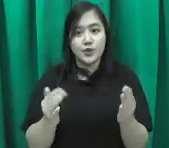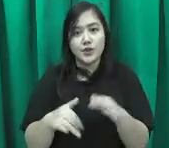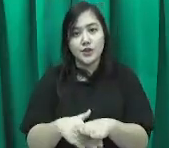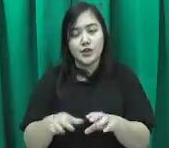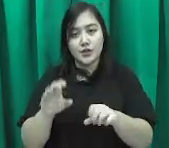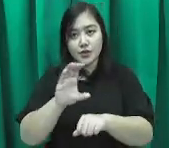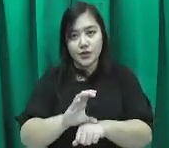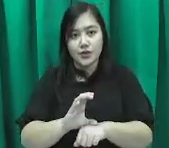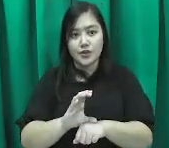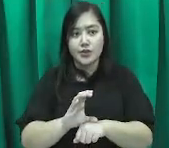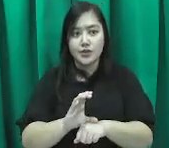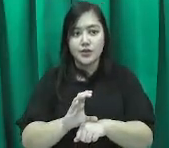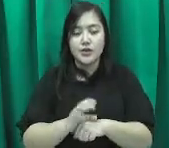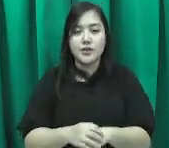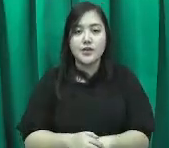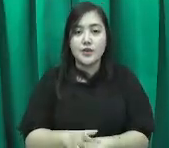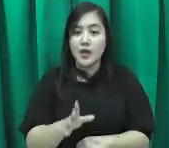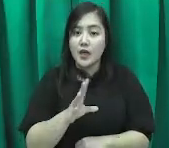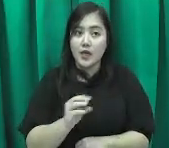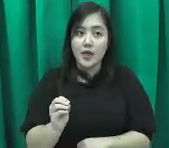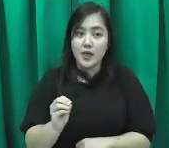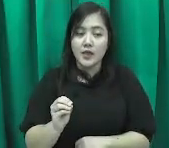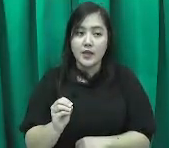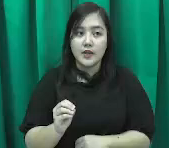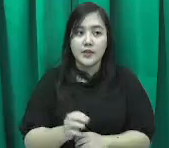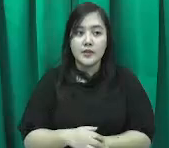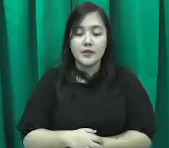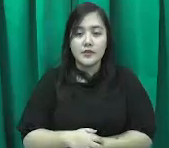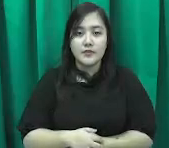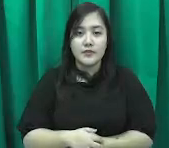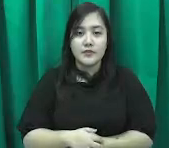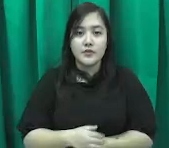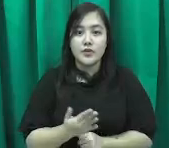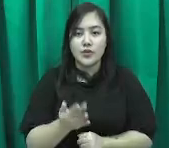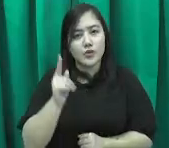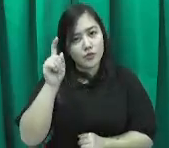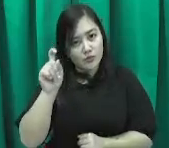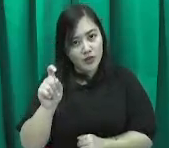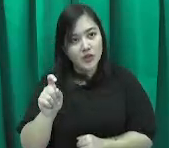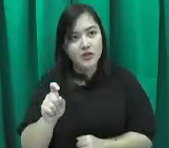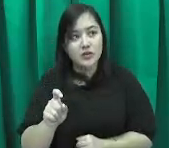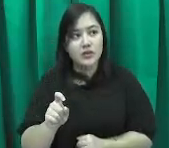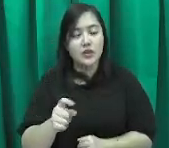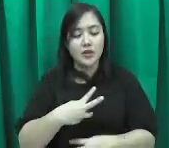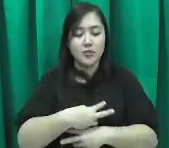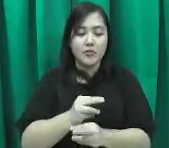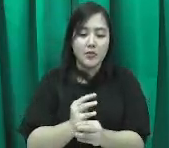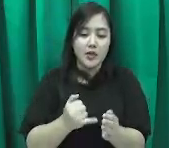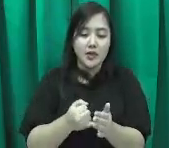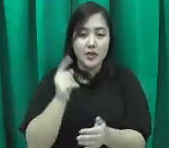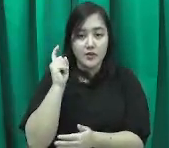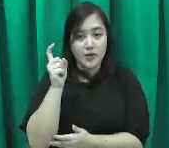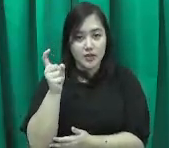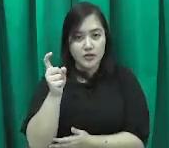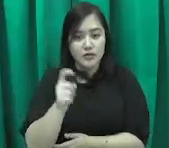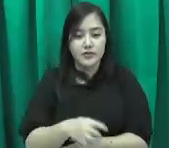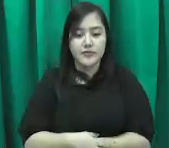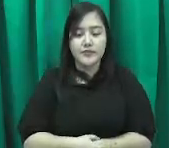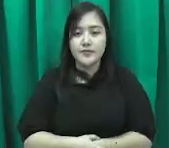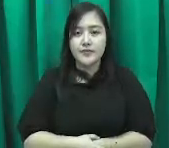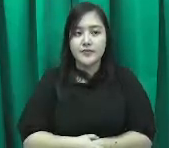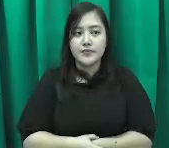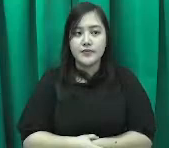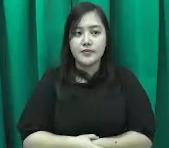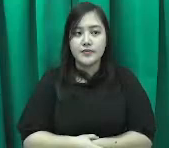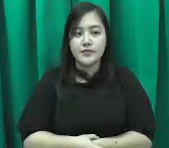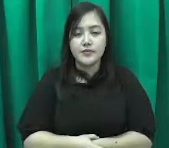nakarating at na nakapag-attend sa church natin, ay kailangan talaga mag-double time ka bilang tatay. Yun, double time. Double time. Huwag mo iisipin na,